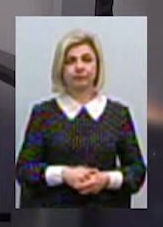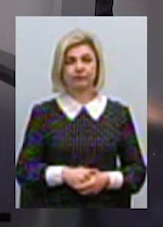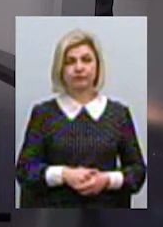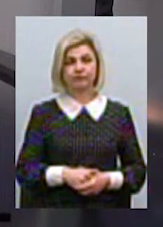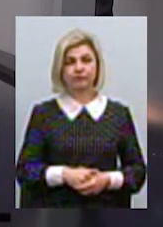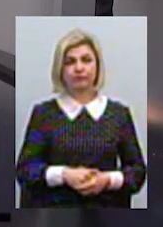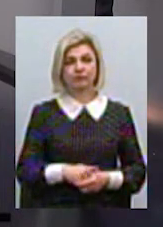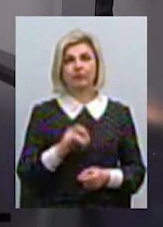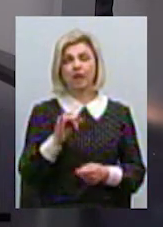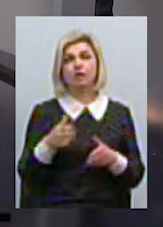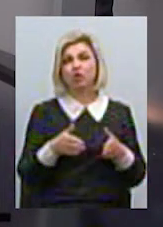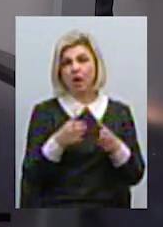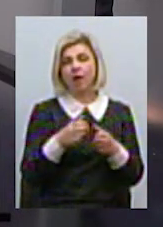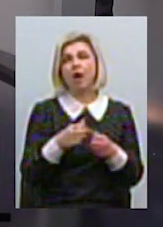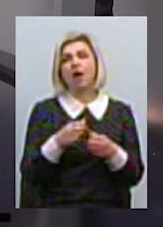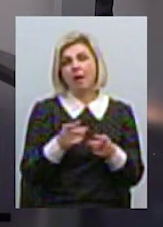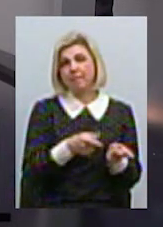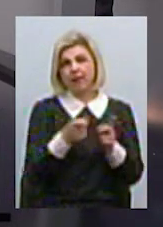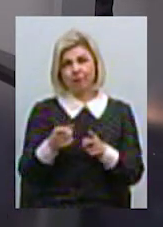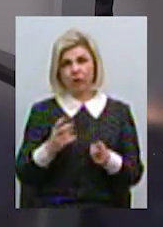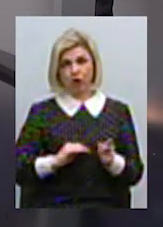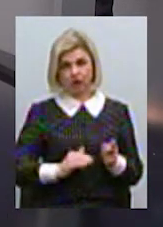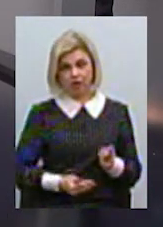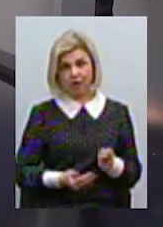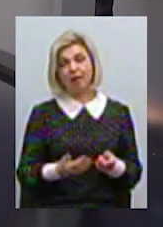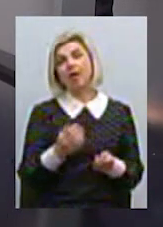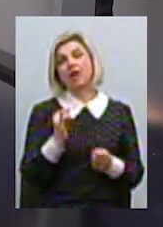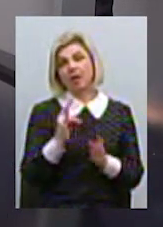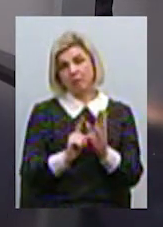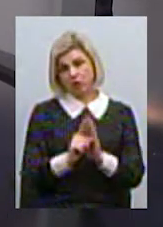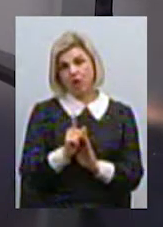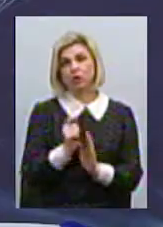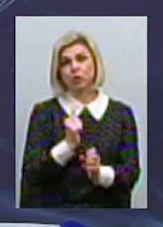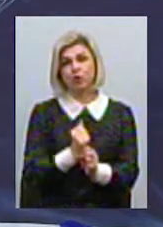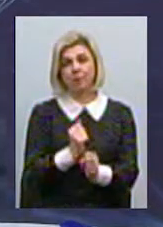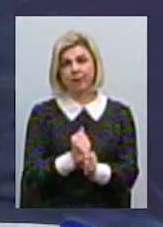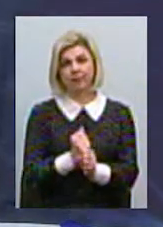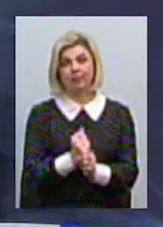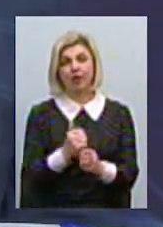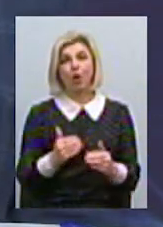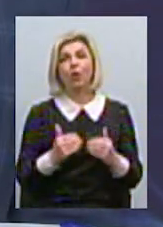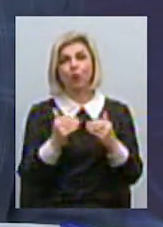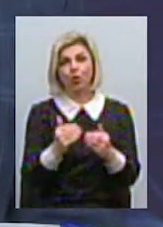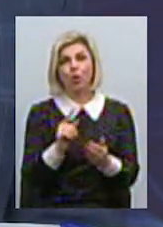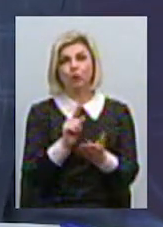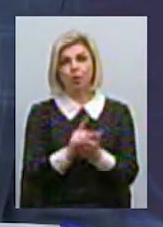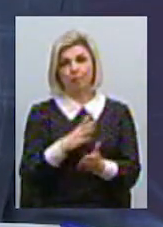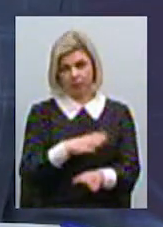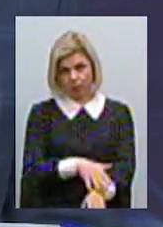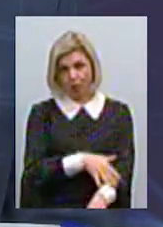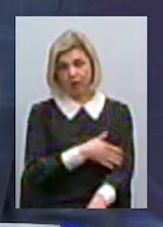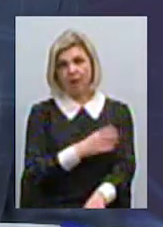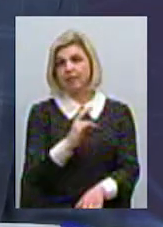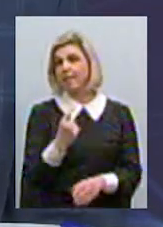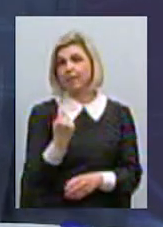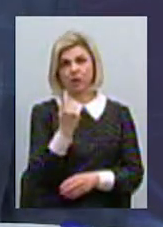і шляху роздержавлення. Трошки, мабуть, спочатку зробили крок, який повинен бути другим, а не